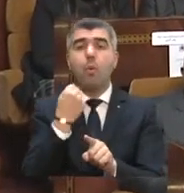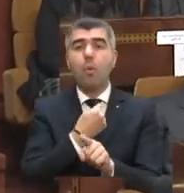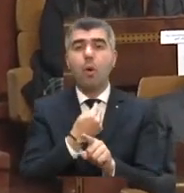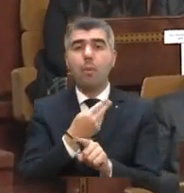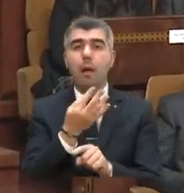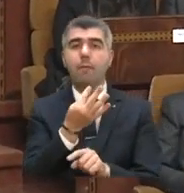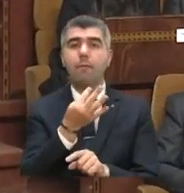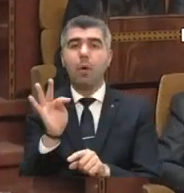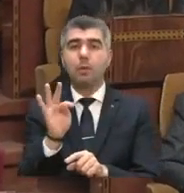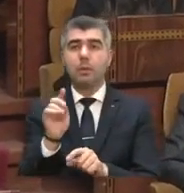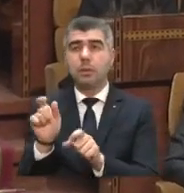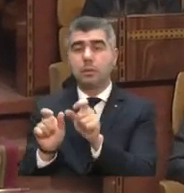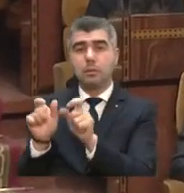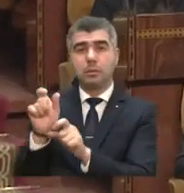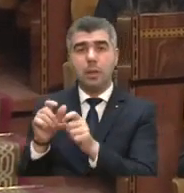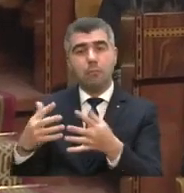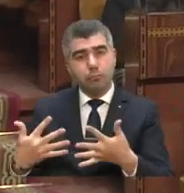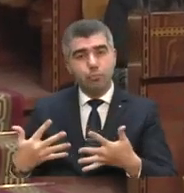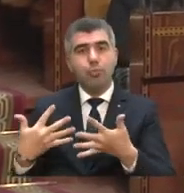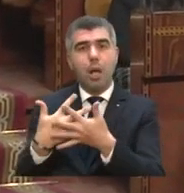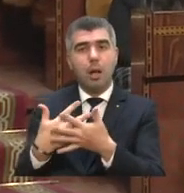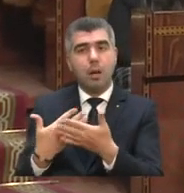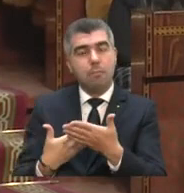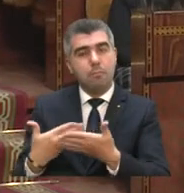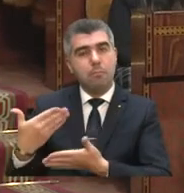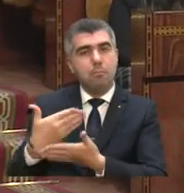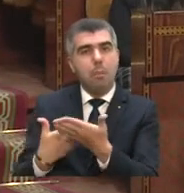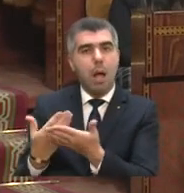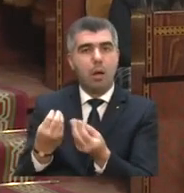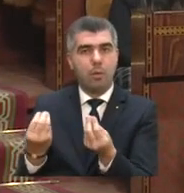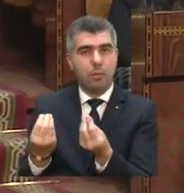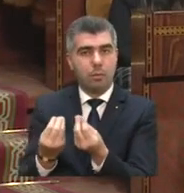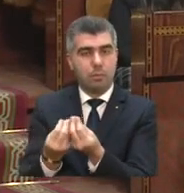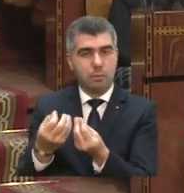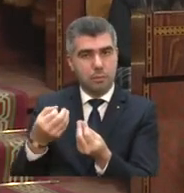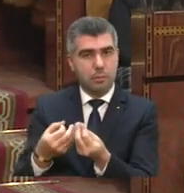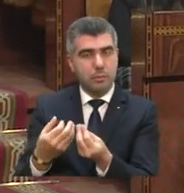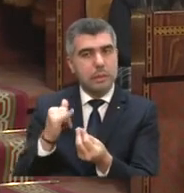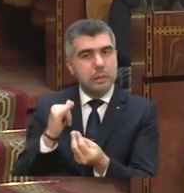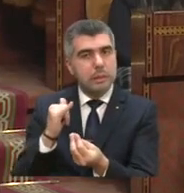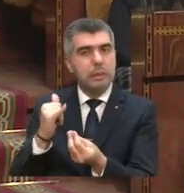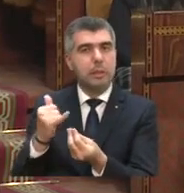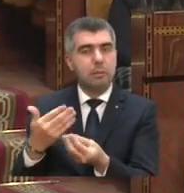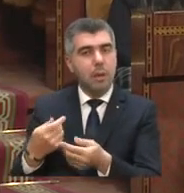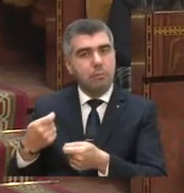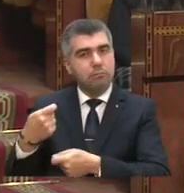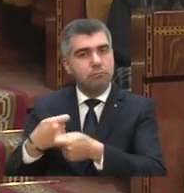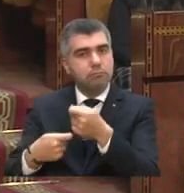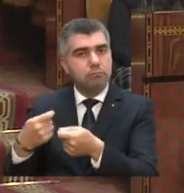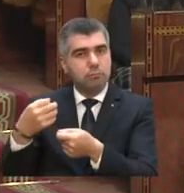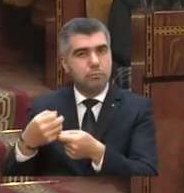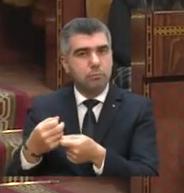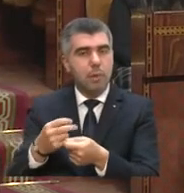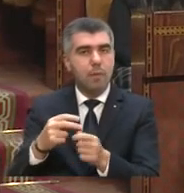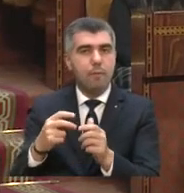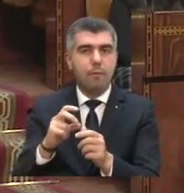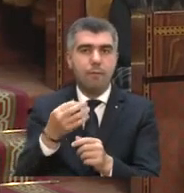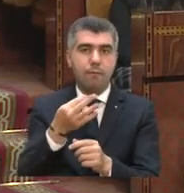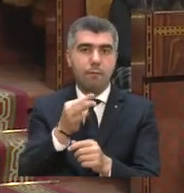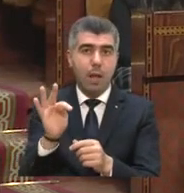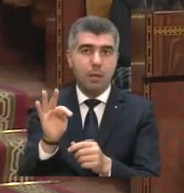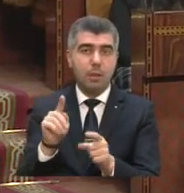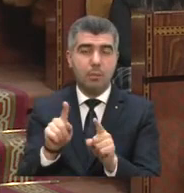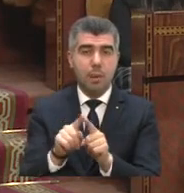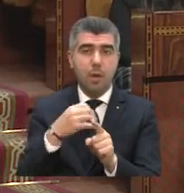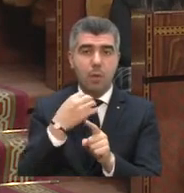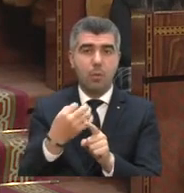احنا كنعتبروها كشريك أول وشريك كشريك أول بالنسبة، وعندنا علاقات متميزة مع فرنسا، إلا التصريحات اللي جات على